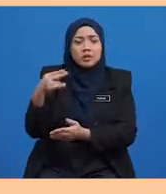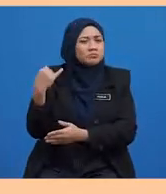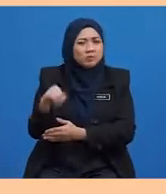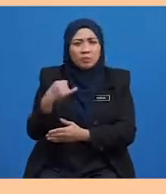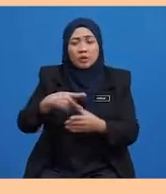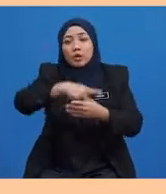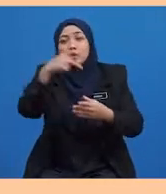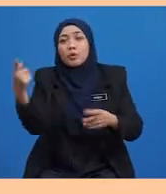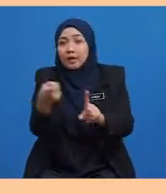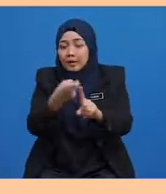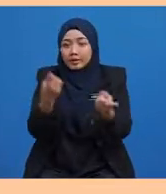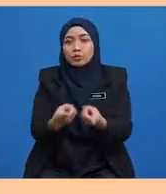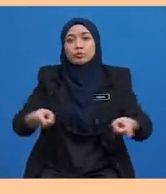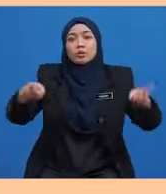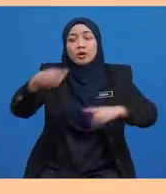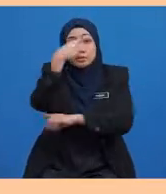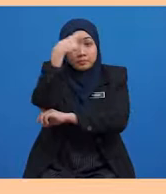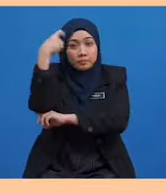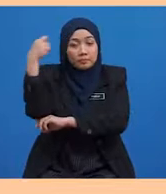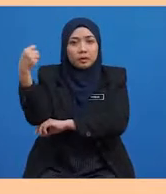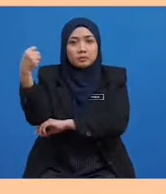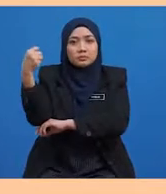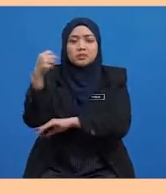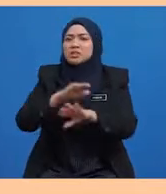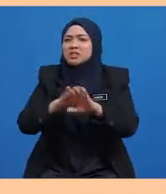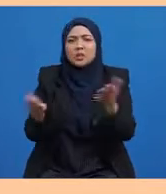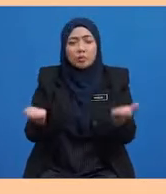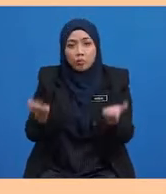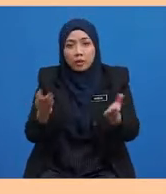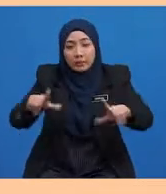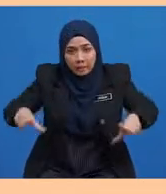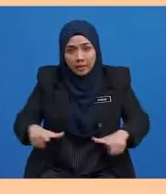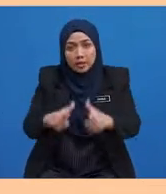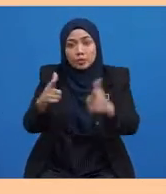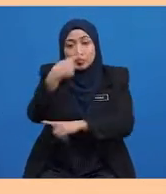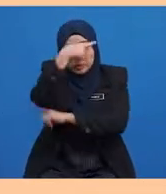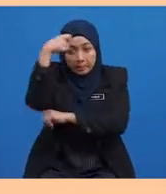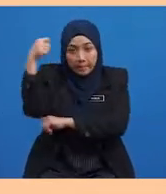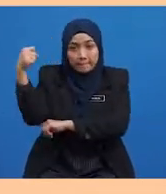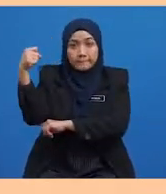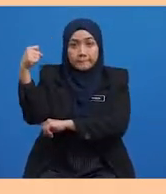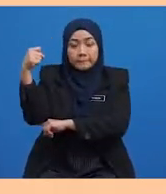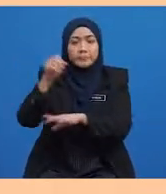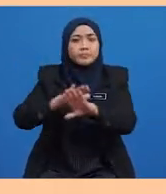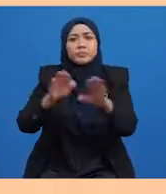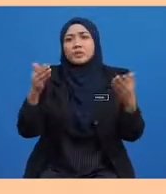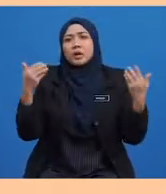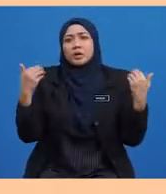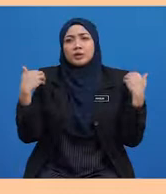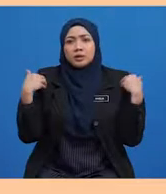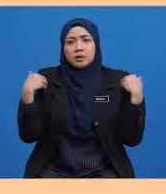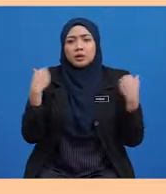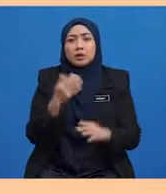daripada dulang ini kerana ia tidak mungkin berlaku disebabkan tiada bola